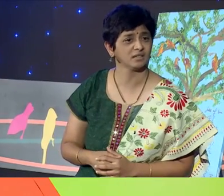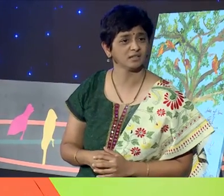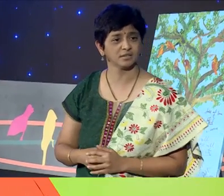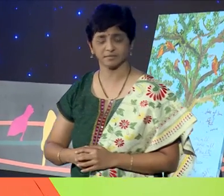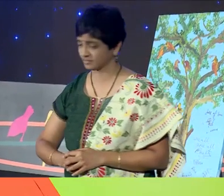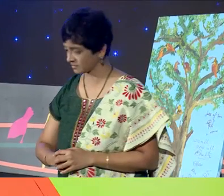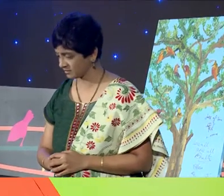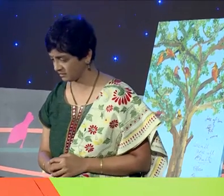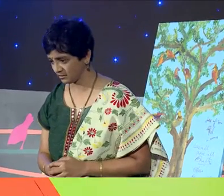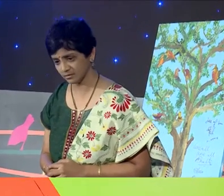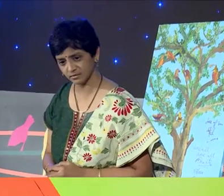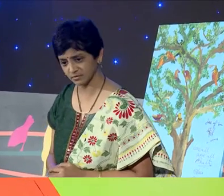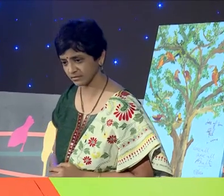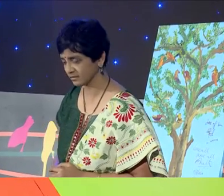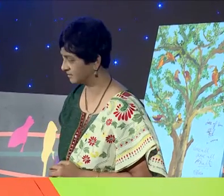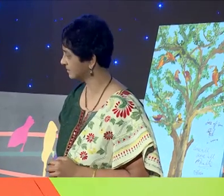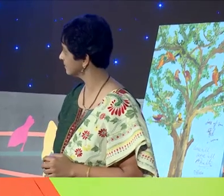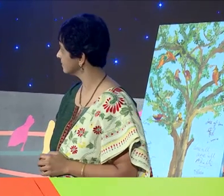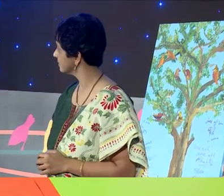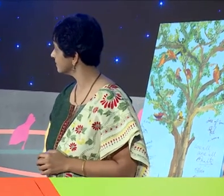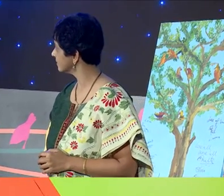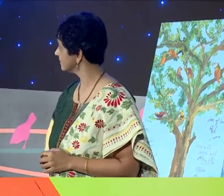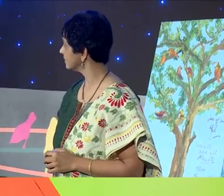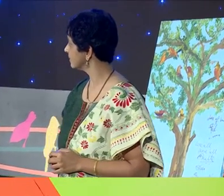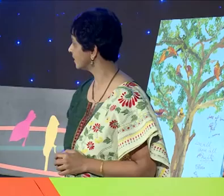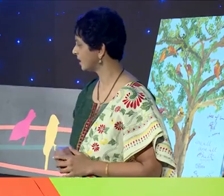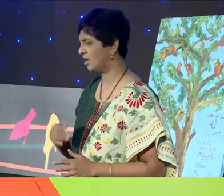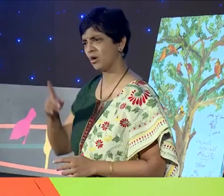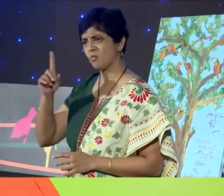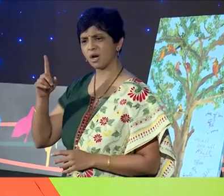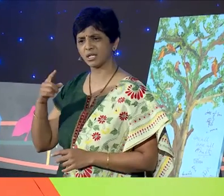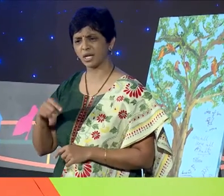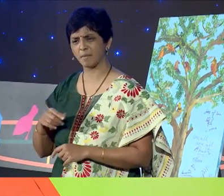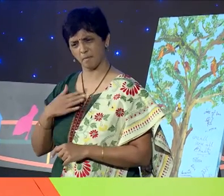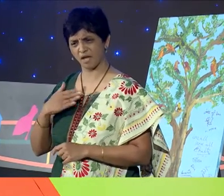करें तो कुछ क्या करें, कुछ अलग करें, मैंने और मेरे एक फ्रेंड जिसका एक पैर नहीं था,